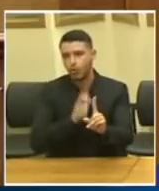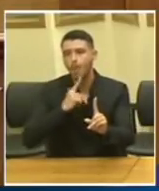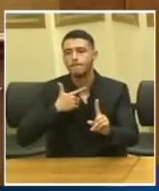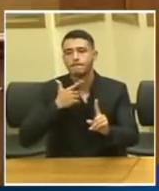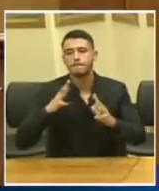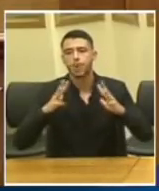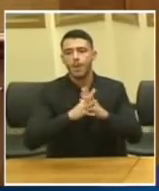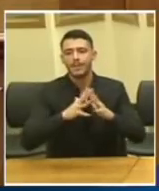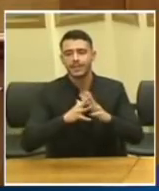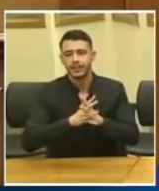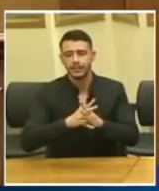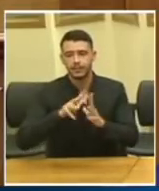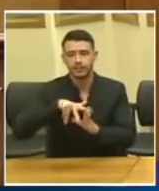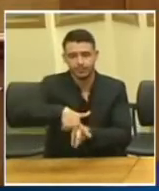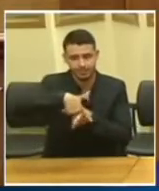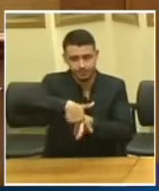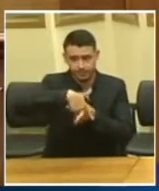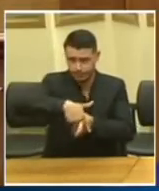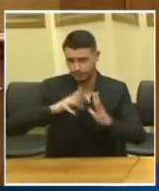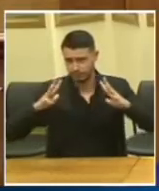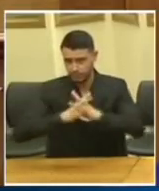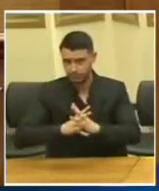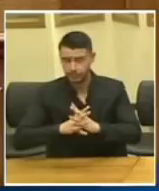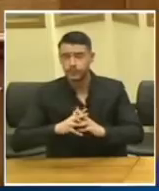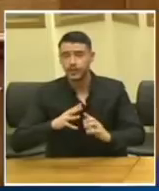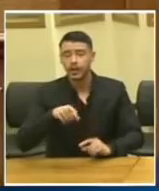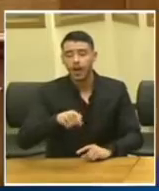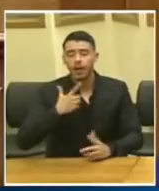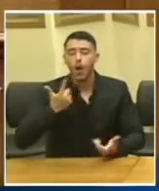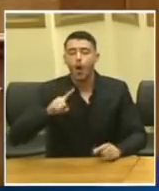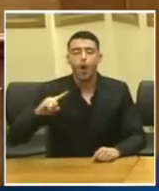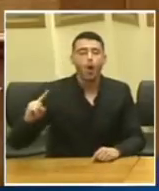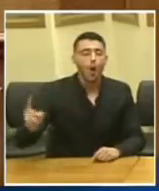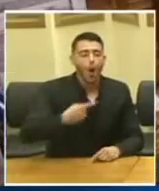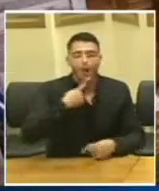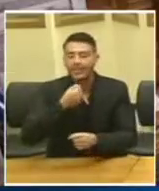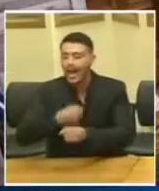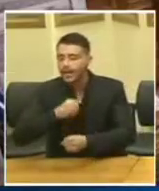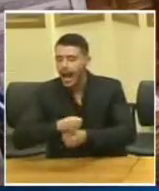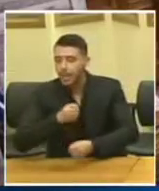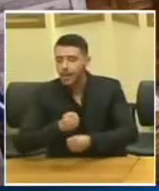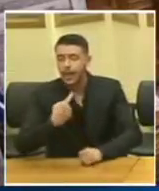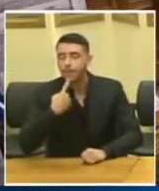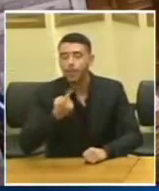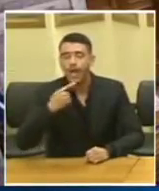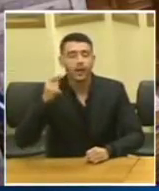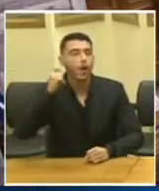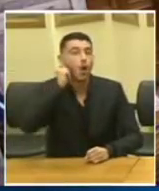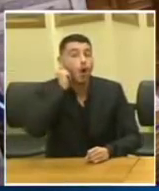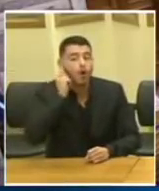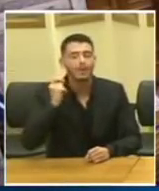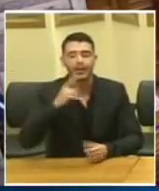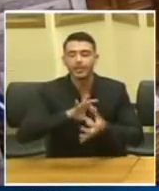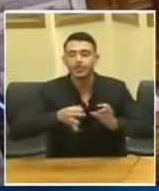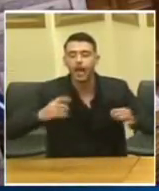να θέσουν σε όλα τα τυχόν αγάλματα όπου αναφέρονται σε πρόσωπα, ιστορικά πρόσωπα της ελληνικής πολιτιστικής